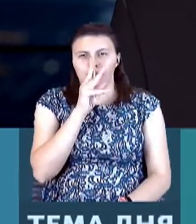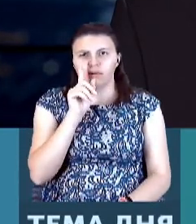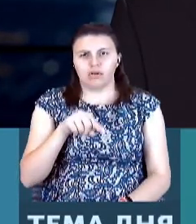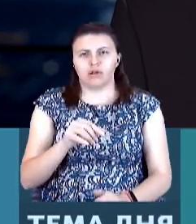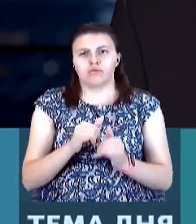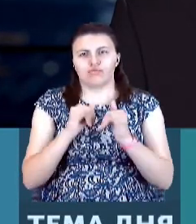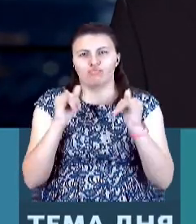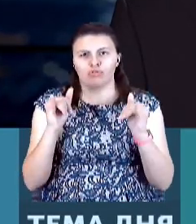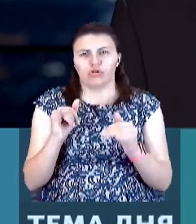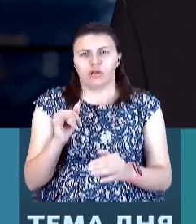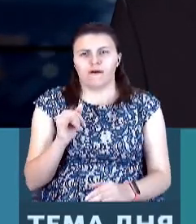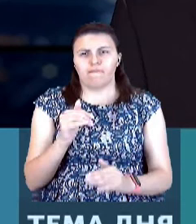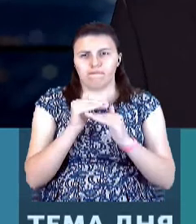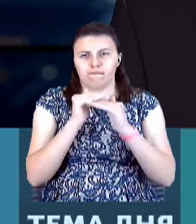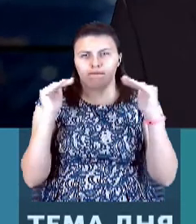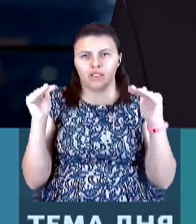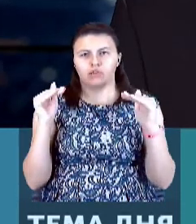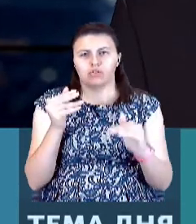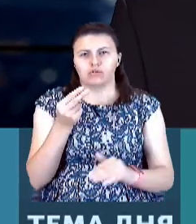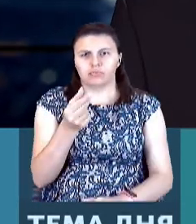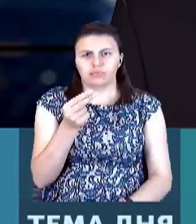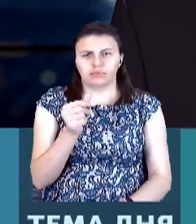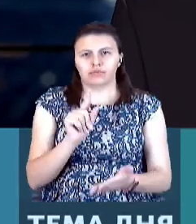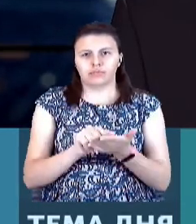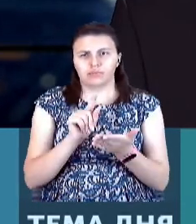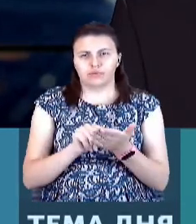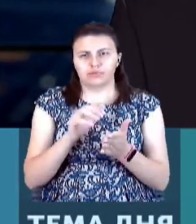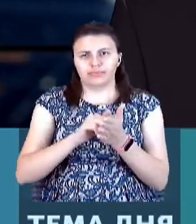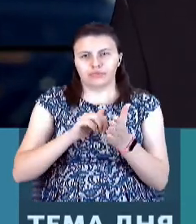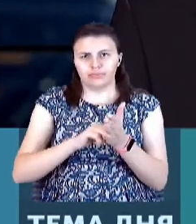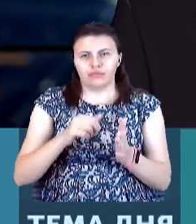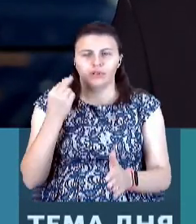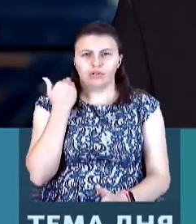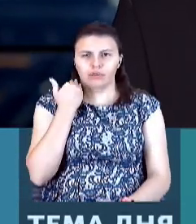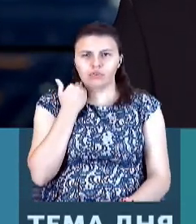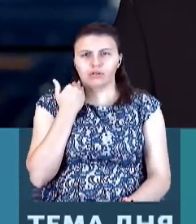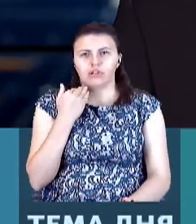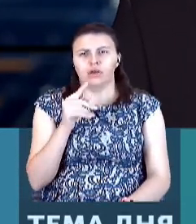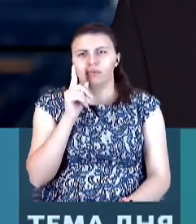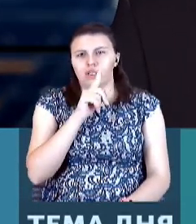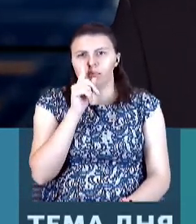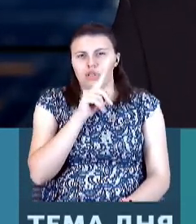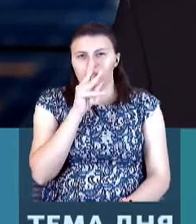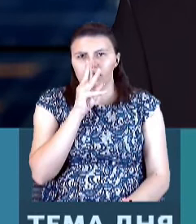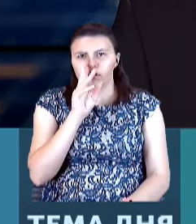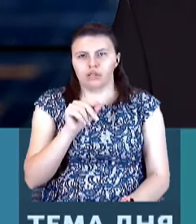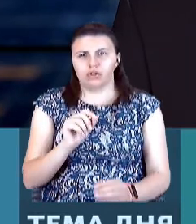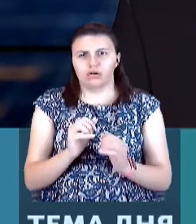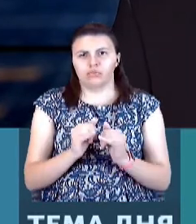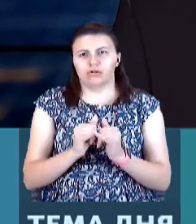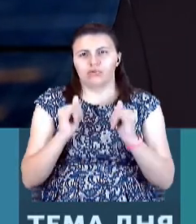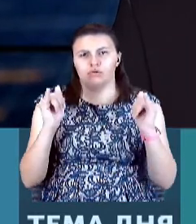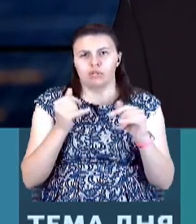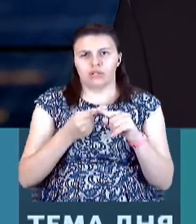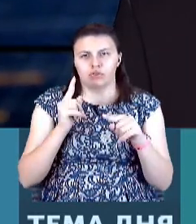збільшиться верхня межа, за якою сплачують відповідно податки. І тих, у кого є мінімальна заробітна плата, для них також збільшиться свої податки. Тому це